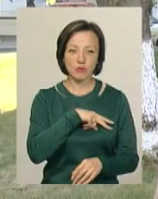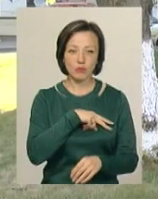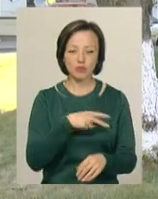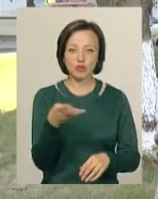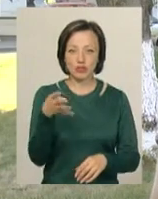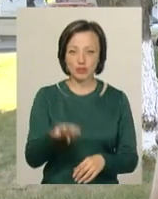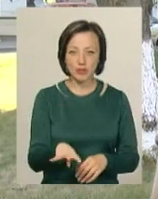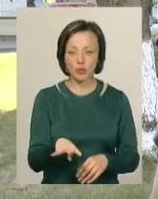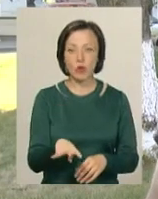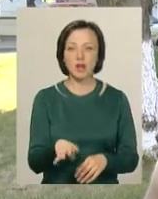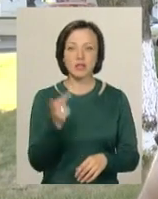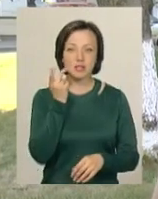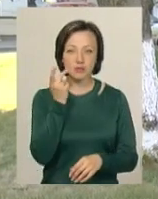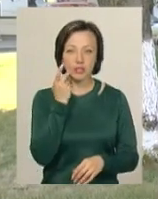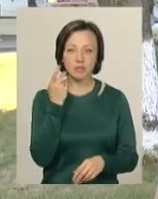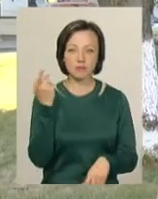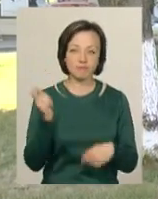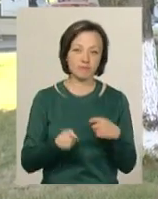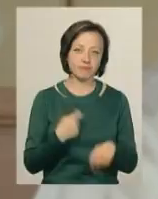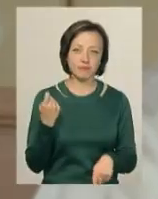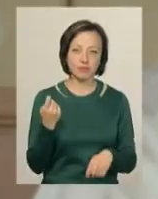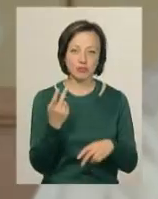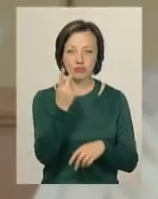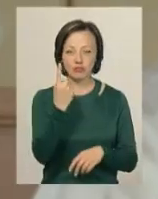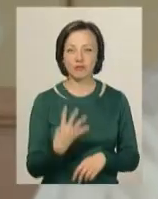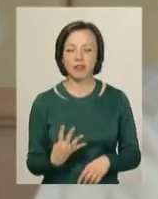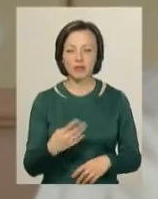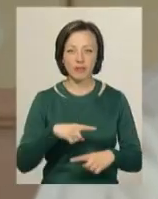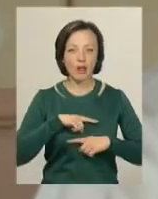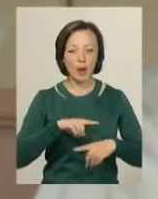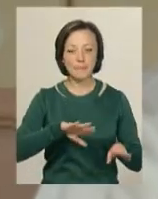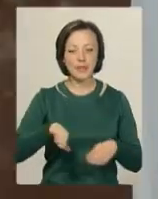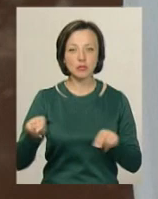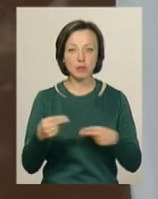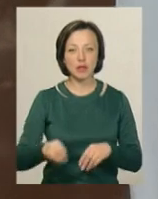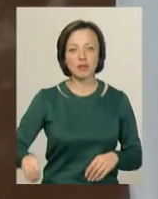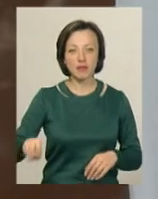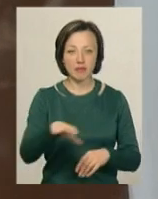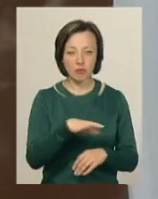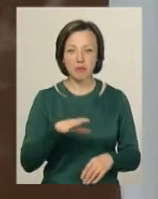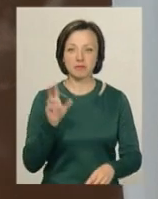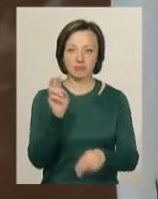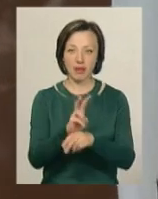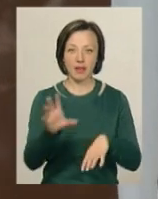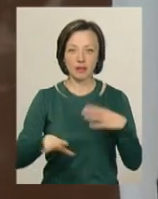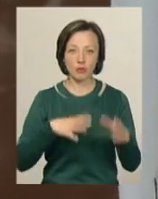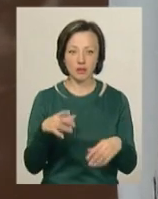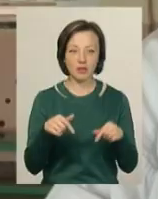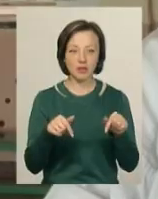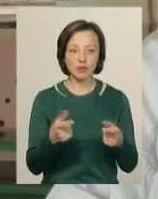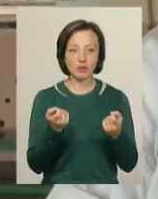в призову четвірку. Завжди вона зривалася в чвертьфіналі. Після чемпіонату Європи Альона на тренуванні. Я тут